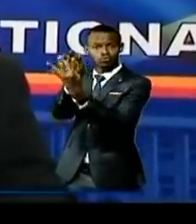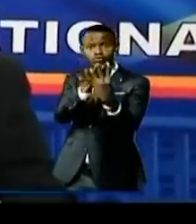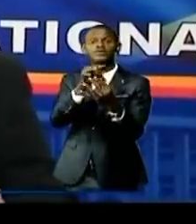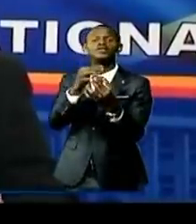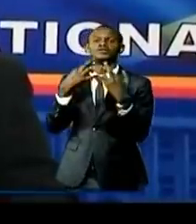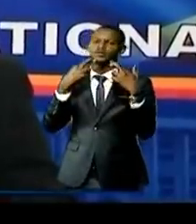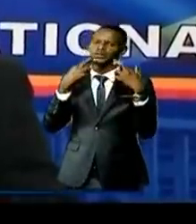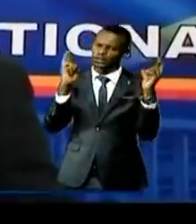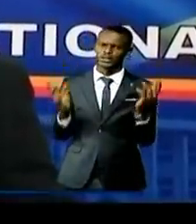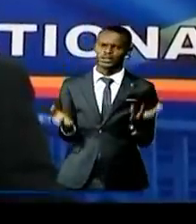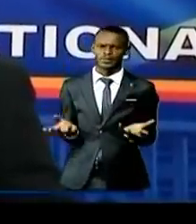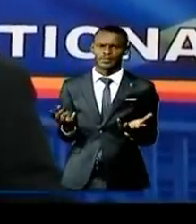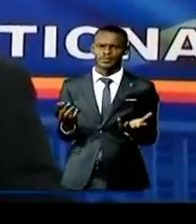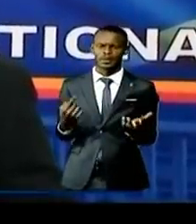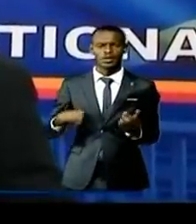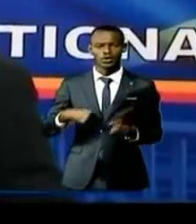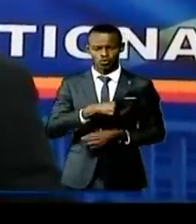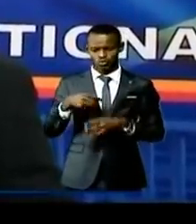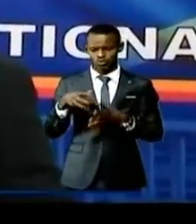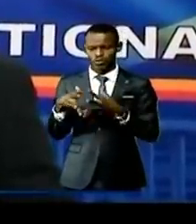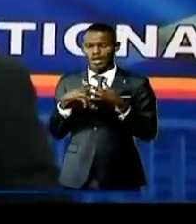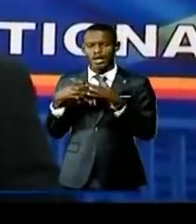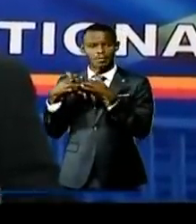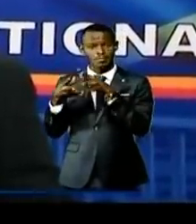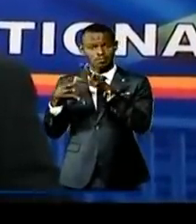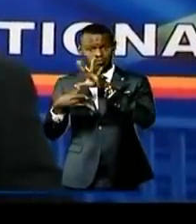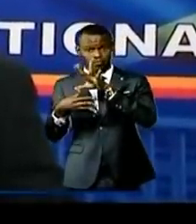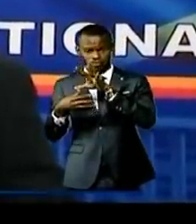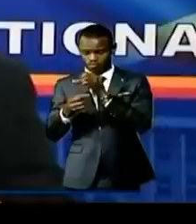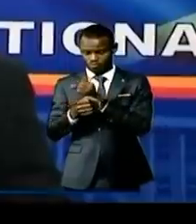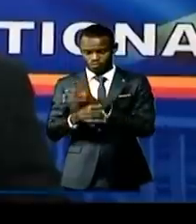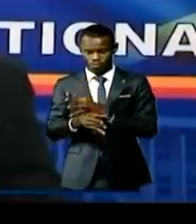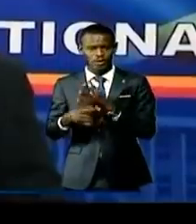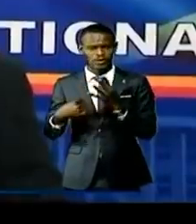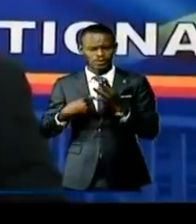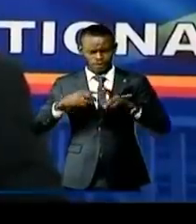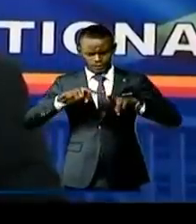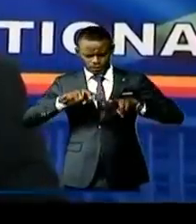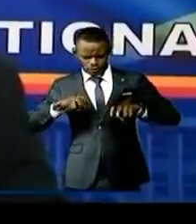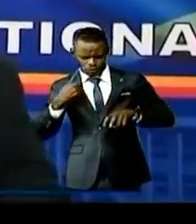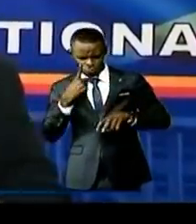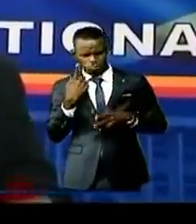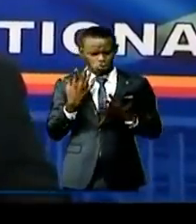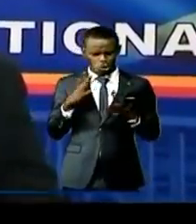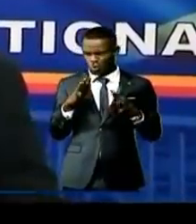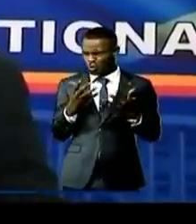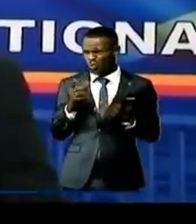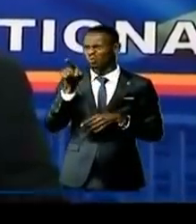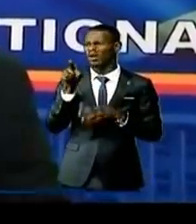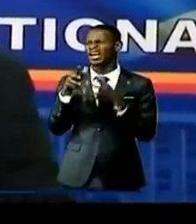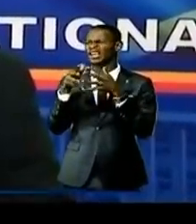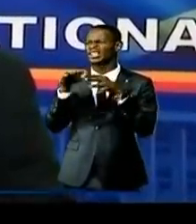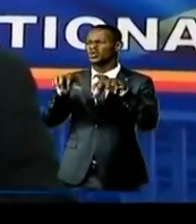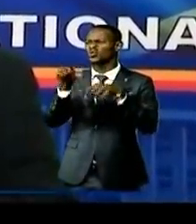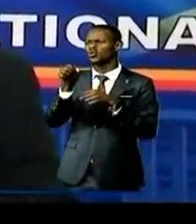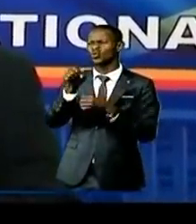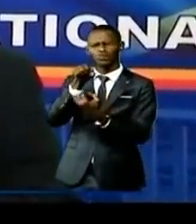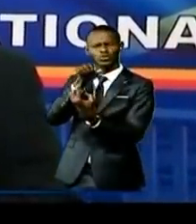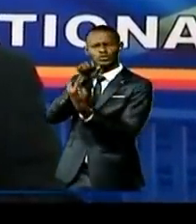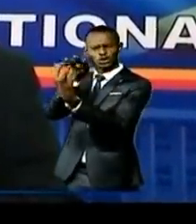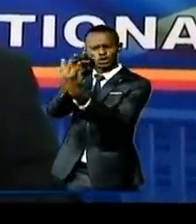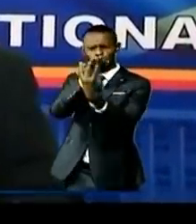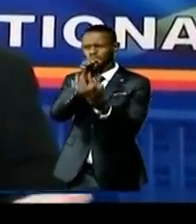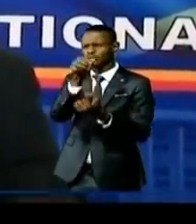train de faire une analyse pour continuer à soutenir dans le cadre de notre